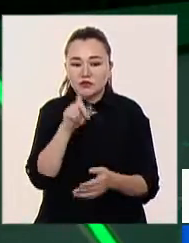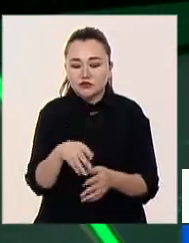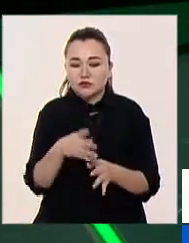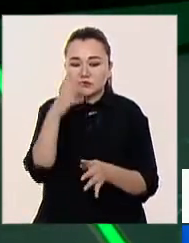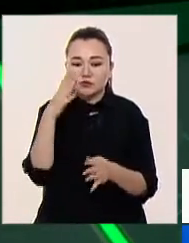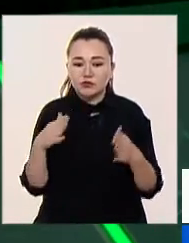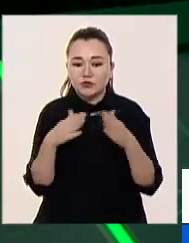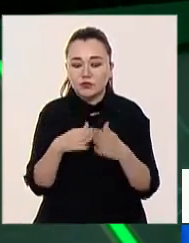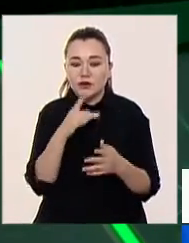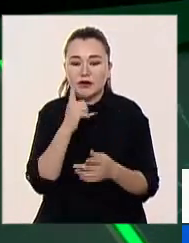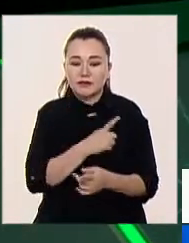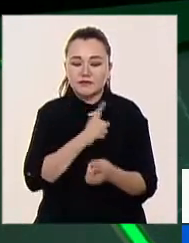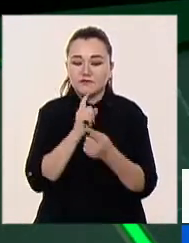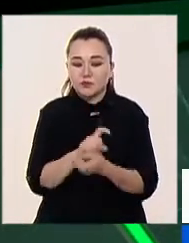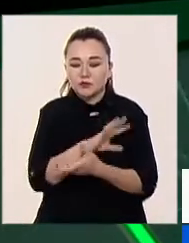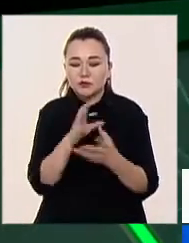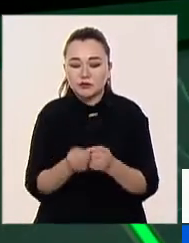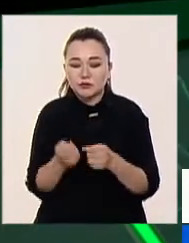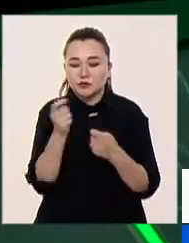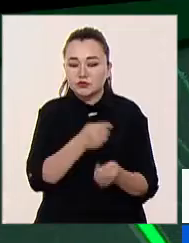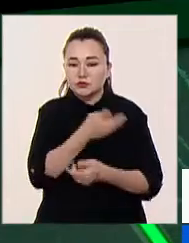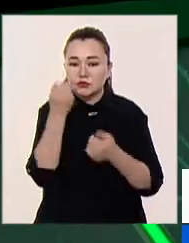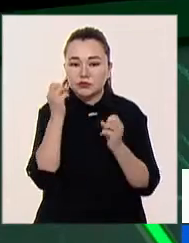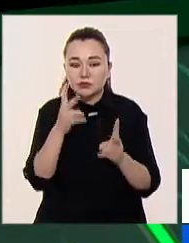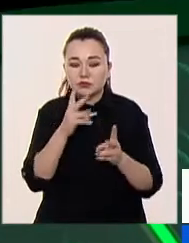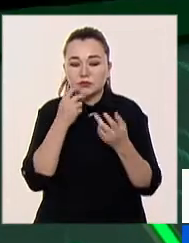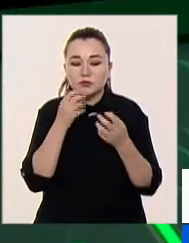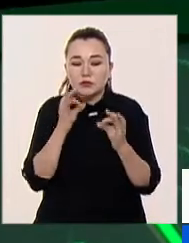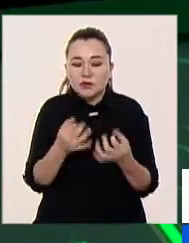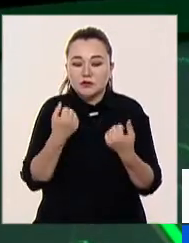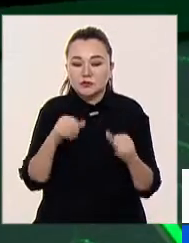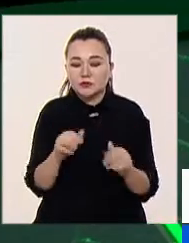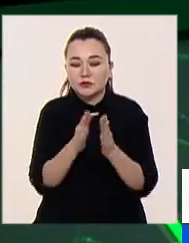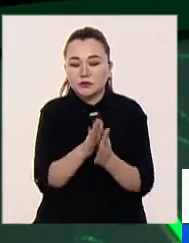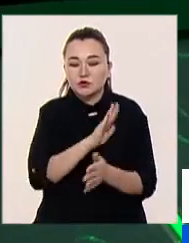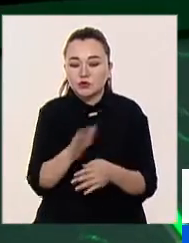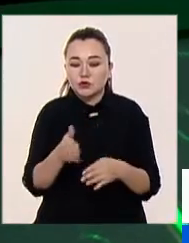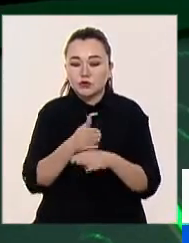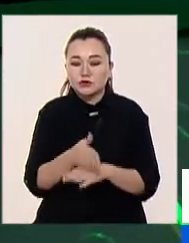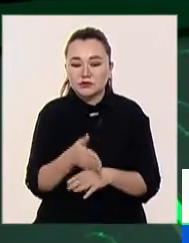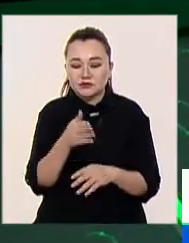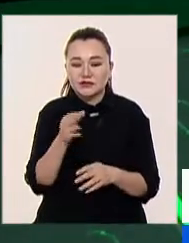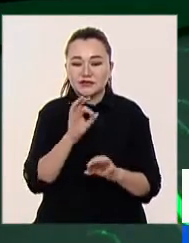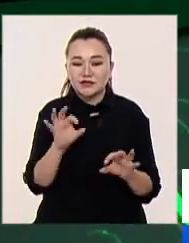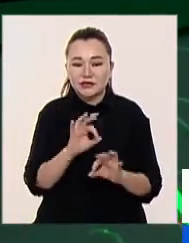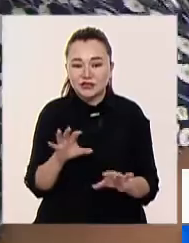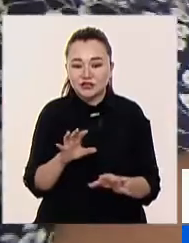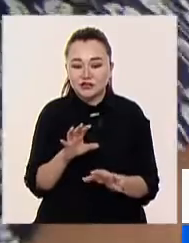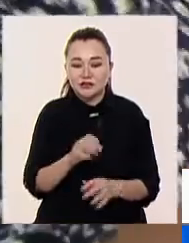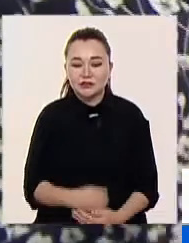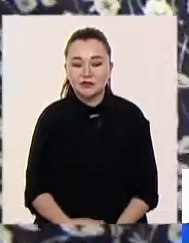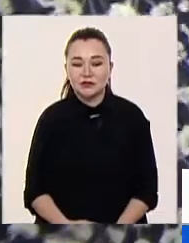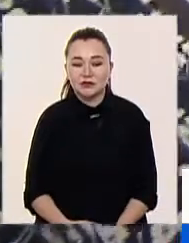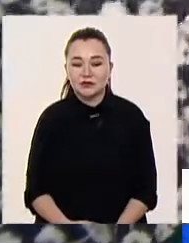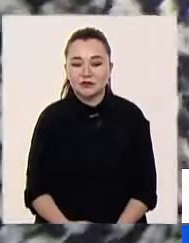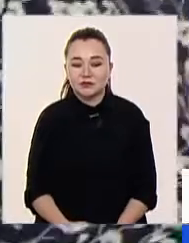этом одиночная борьба с ними результата не приносит. Как правильно избавиться от непрошенных гостей, расскажет Еляман Раймбеков. Ничего